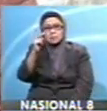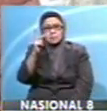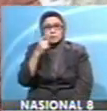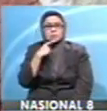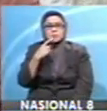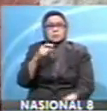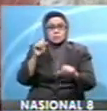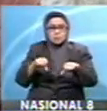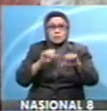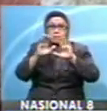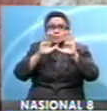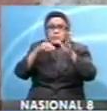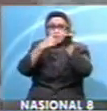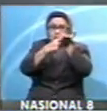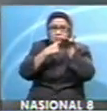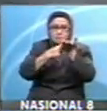barangan yang